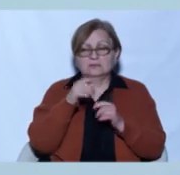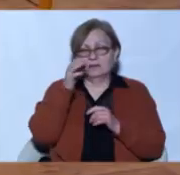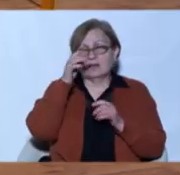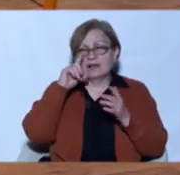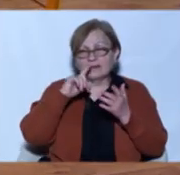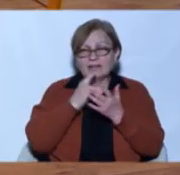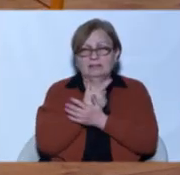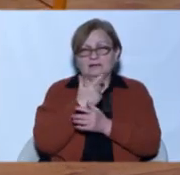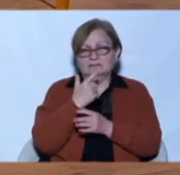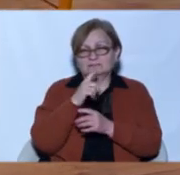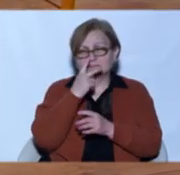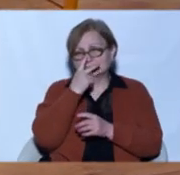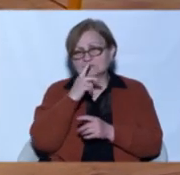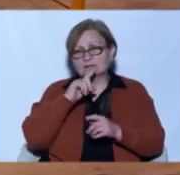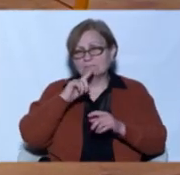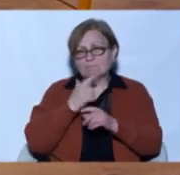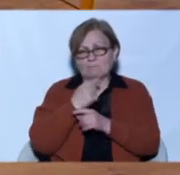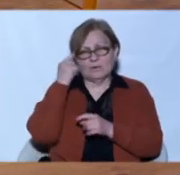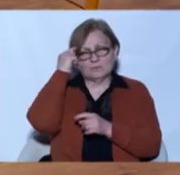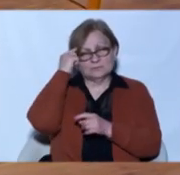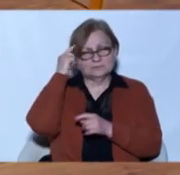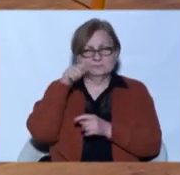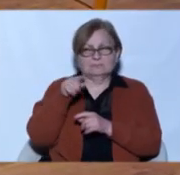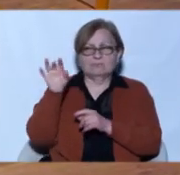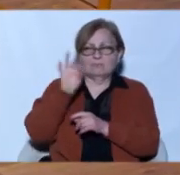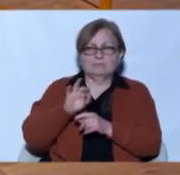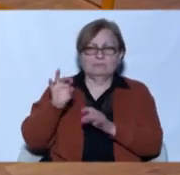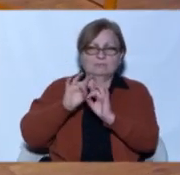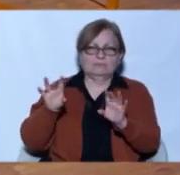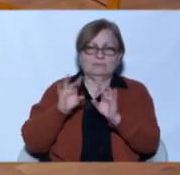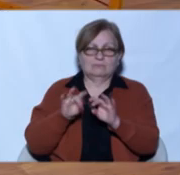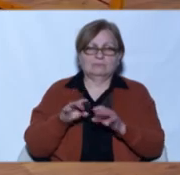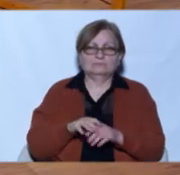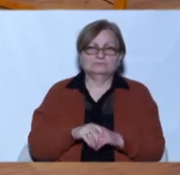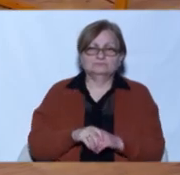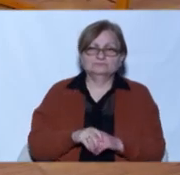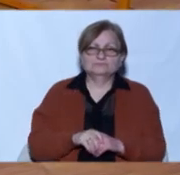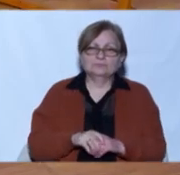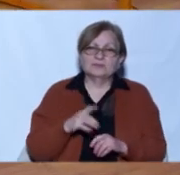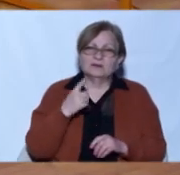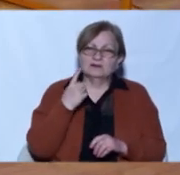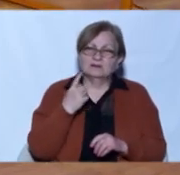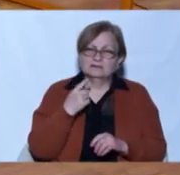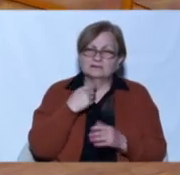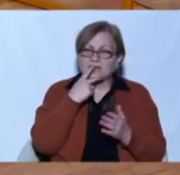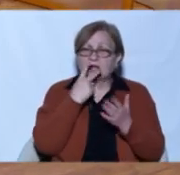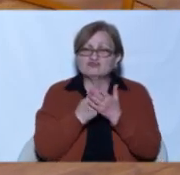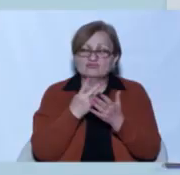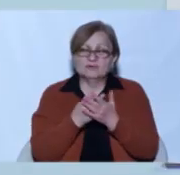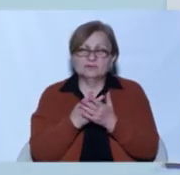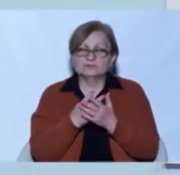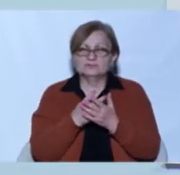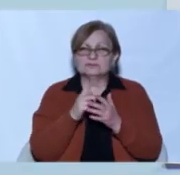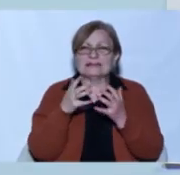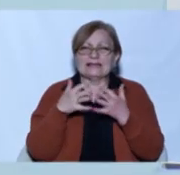წაკითხვას, ხელახლა გააზრებას ამ მოთხრობისა. ახლა რაც შეეხება ტექნიკურ მხარეს, მინდა კიდევ ერთი რამ გაჩვენოთ ძალიან